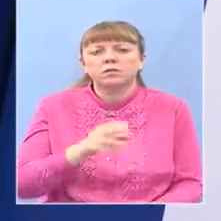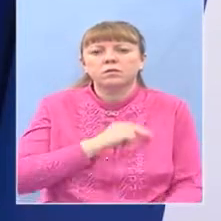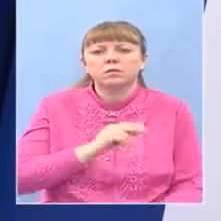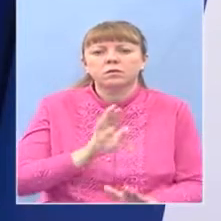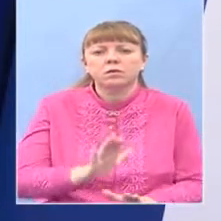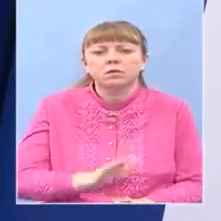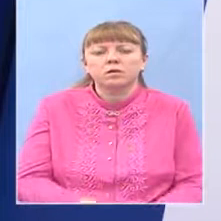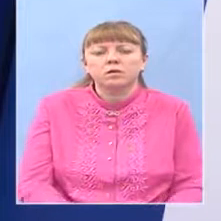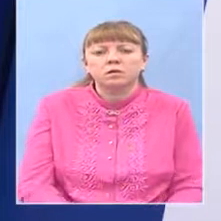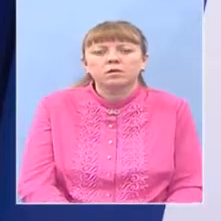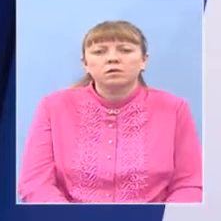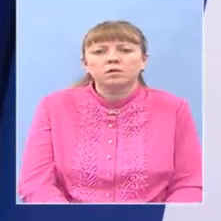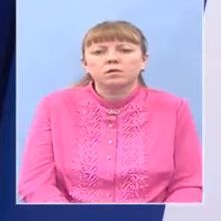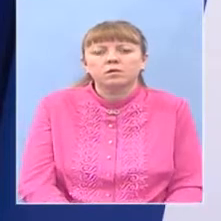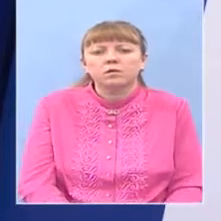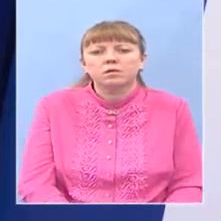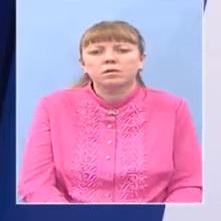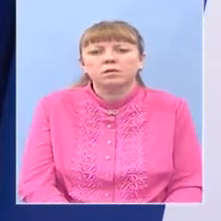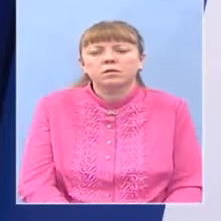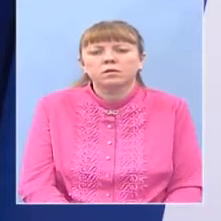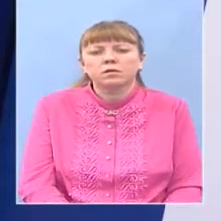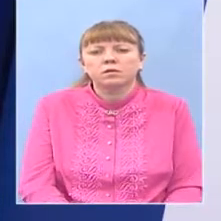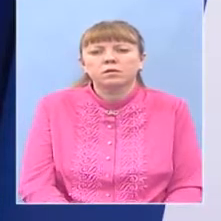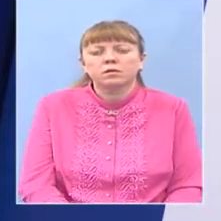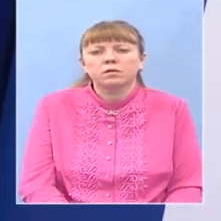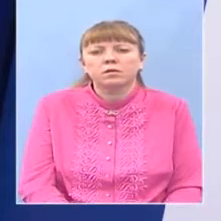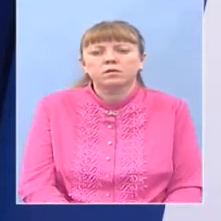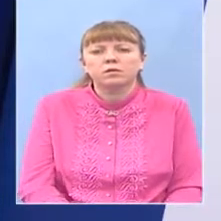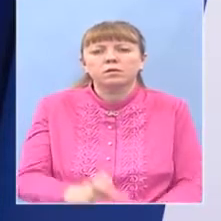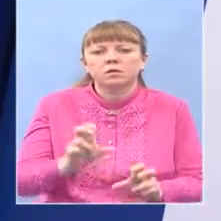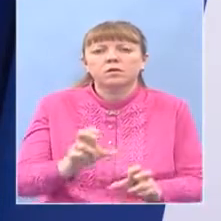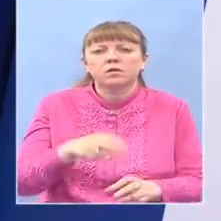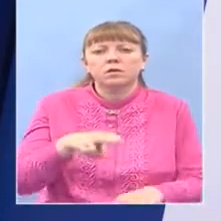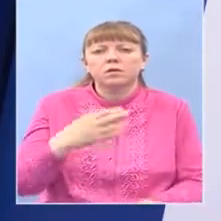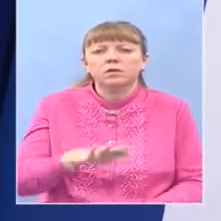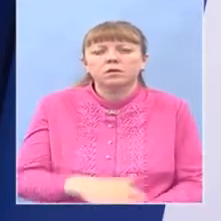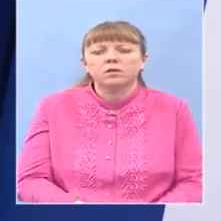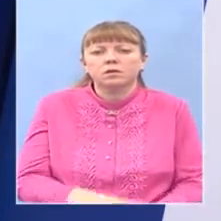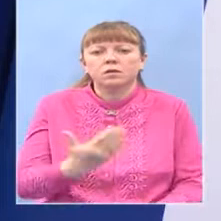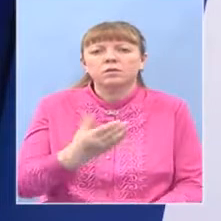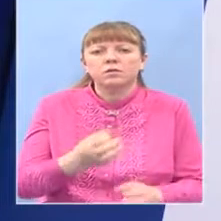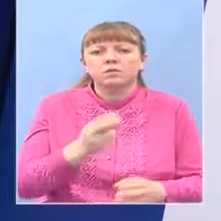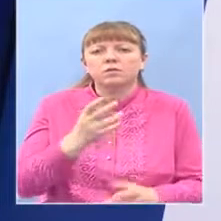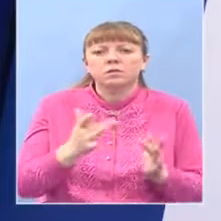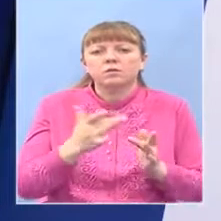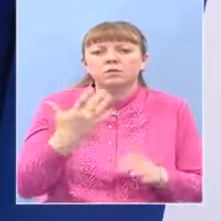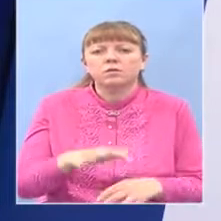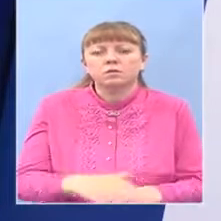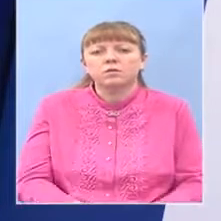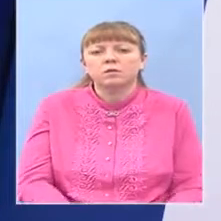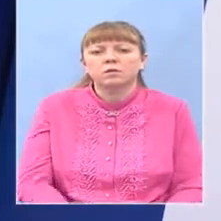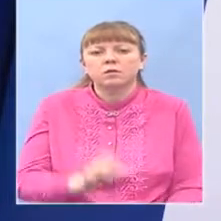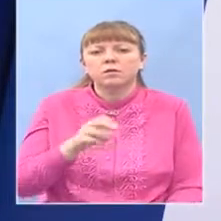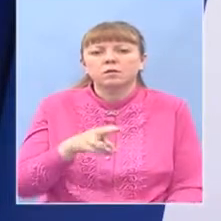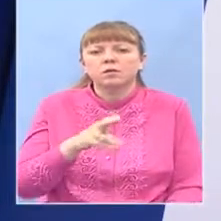не только, ну, как таковой, сидит, он находится он в городе. Но мы через соцсети, через